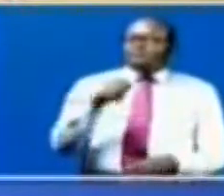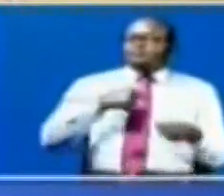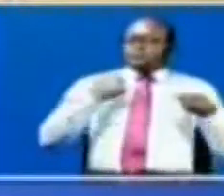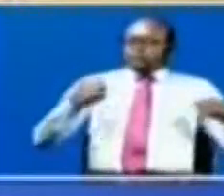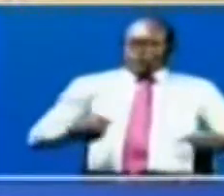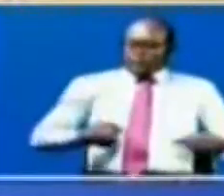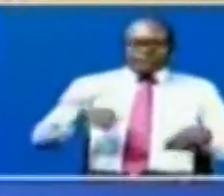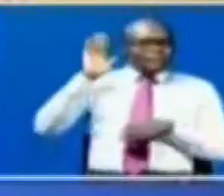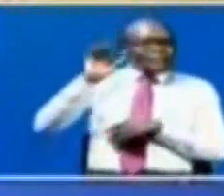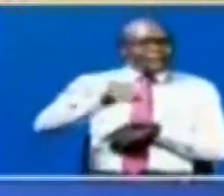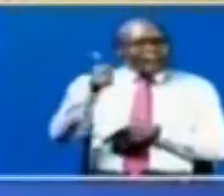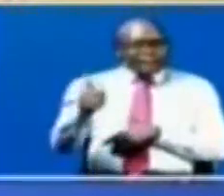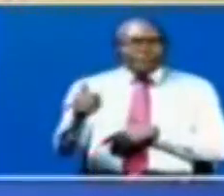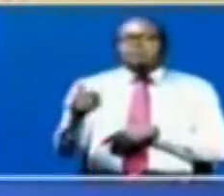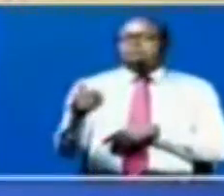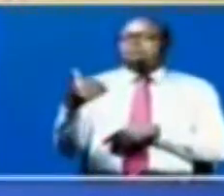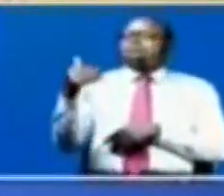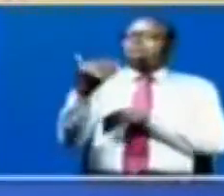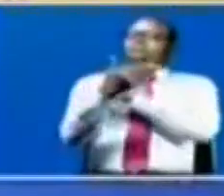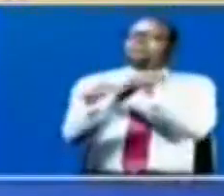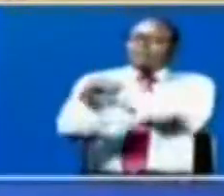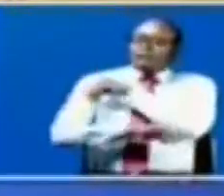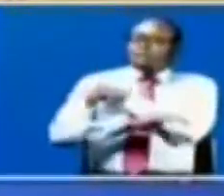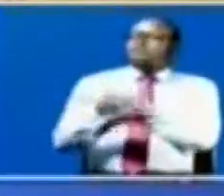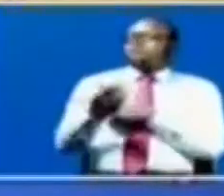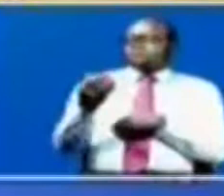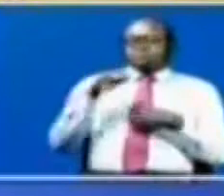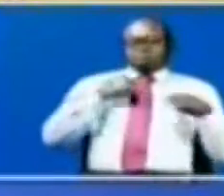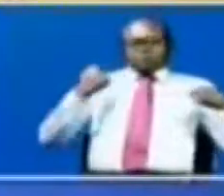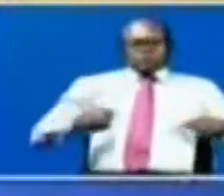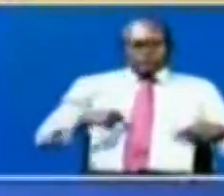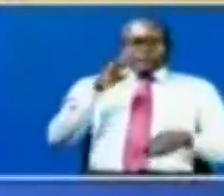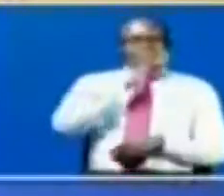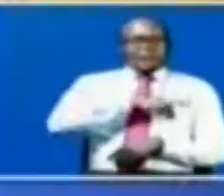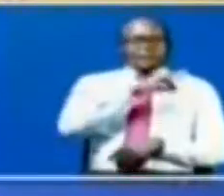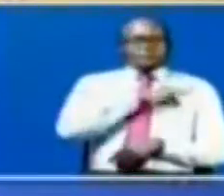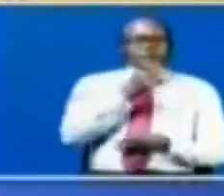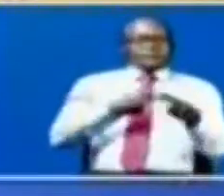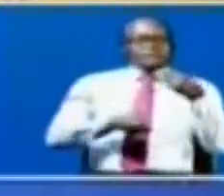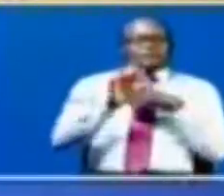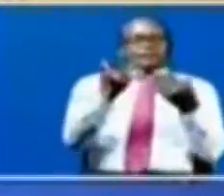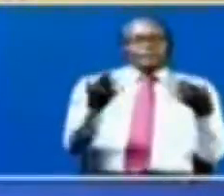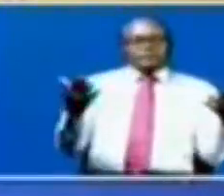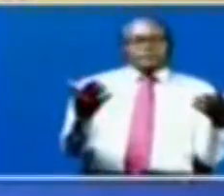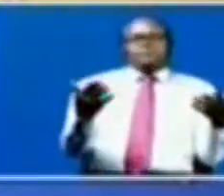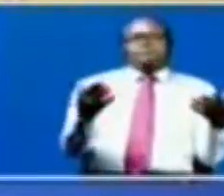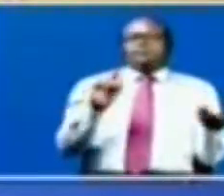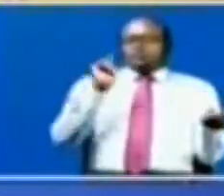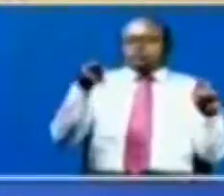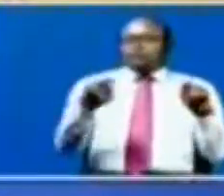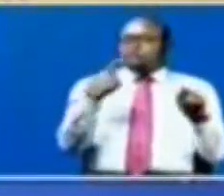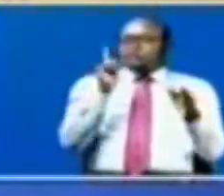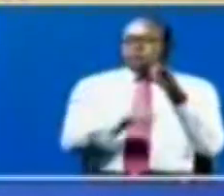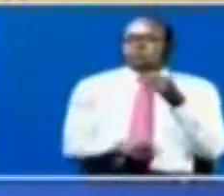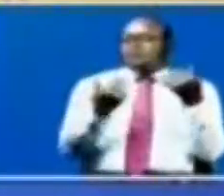wamesikia vile nchi zingine zinasema kwamba Uchina imefaidika sana kwa kuuza bidhaa kwa nchi zao, wamebadilisha mfumo na wamesema